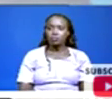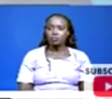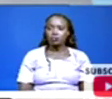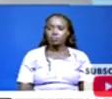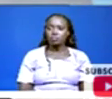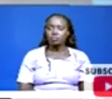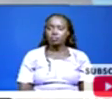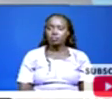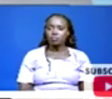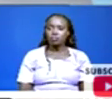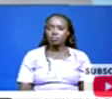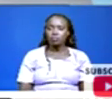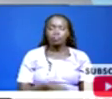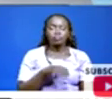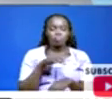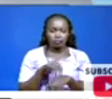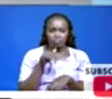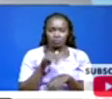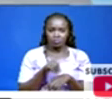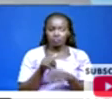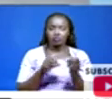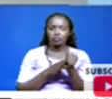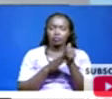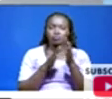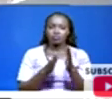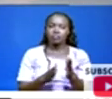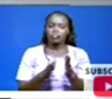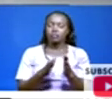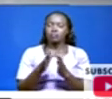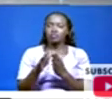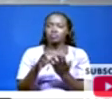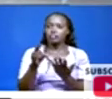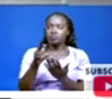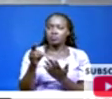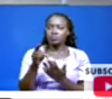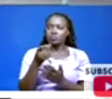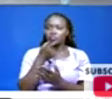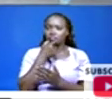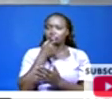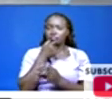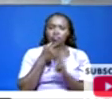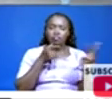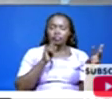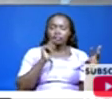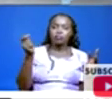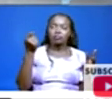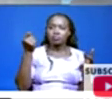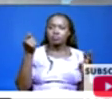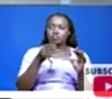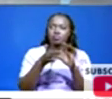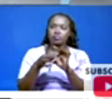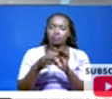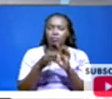Haya mtazamaji, na wito kwa viongozi waliochaguliwa katika maeneo ya Nyanza na magharibi mwa Kenya kushiriki